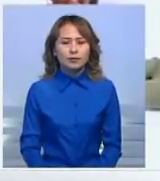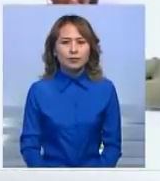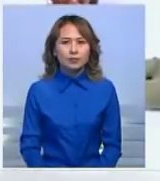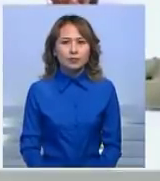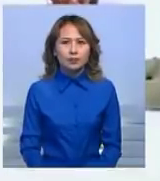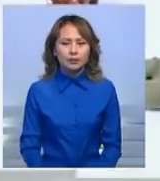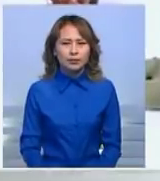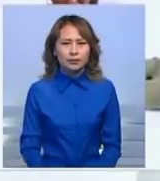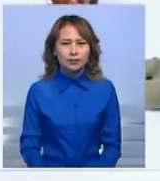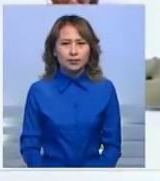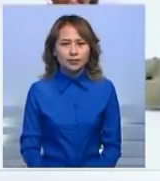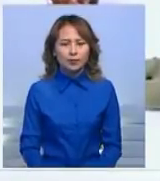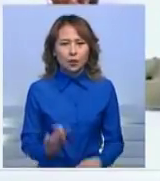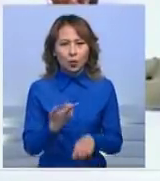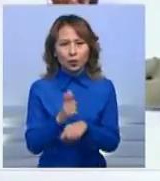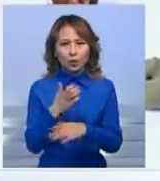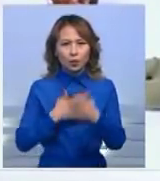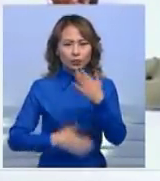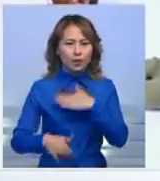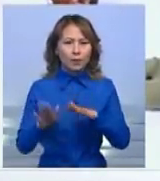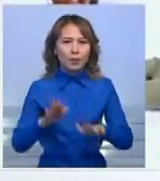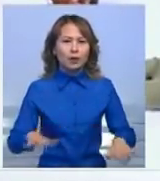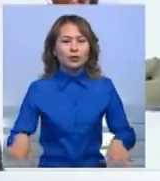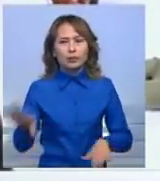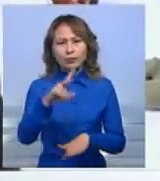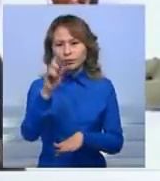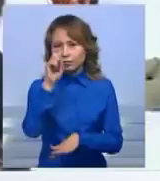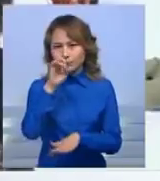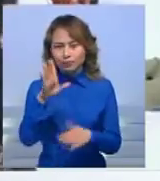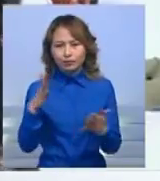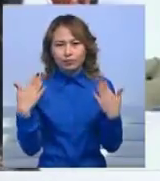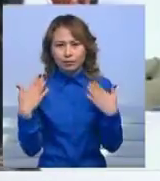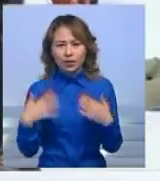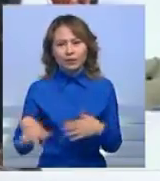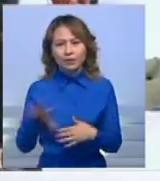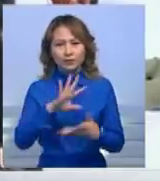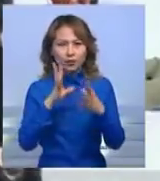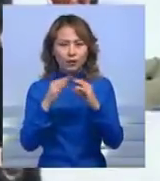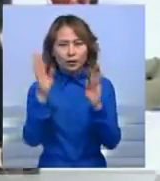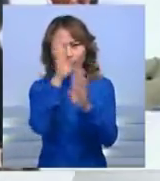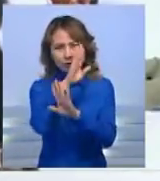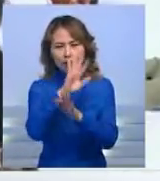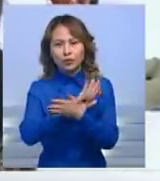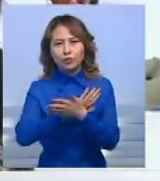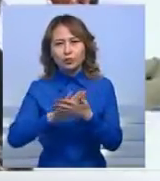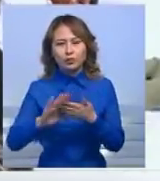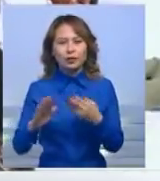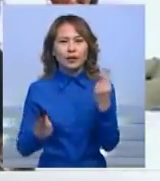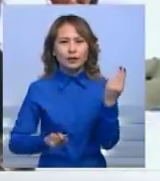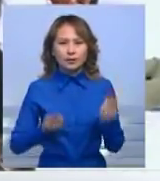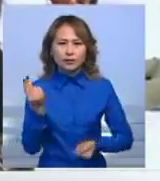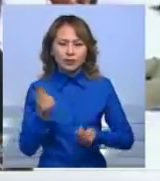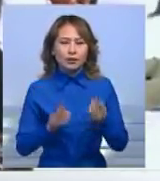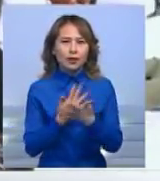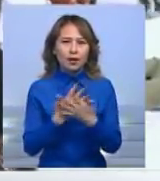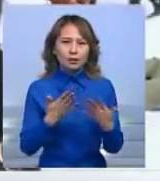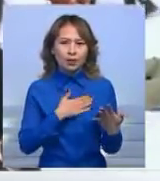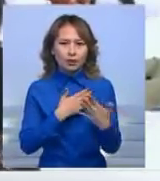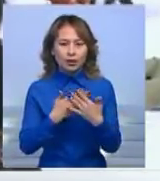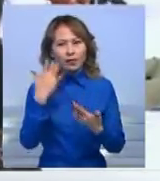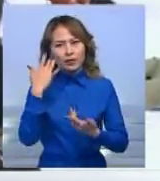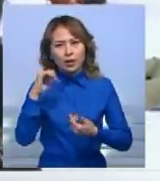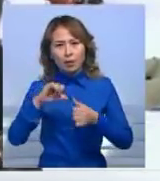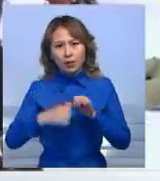Өте қуаныштымыз, балалар жақсы демалып жатыр, ойнап жатыр, тазауада тынығып демалып жатыр. Осындай акциялар жыл сайын